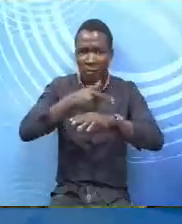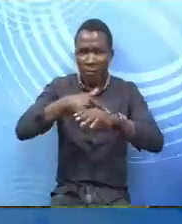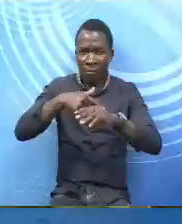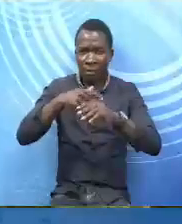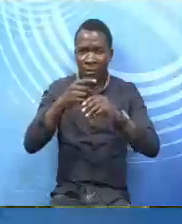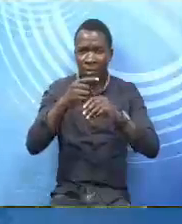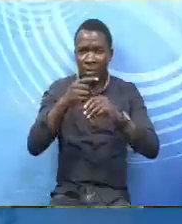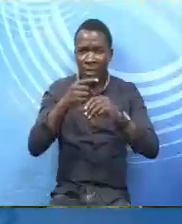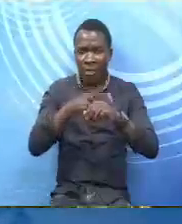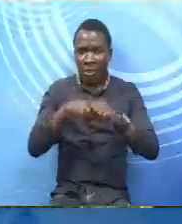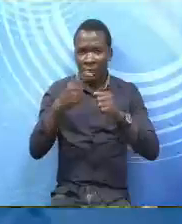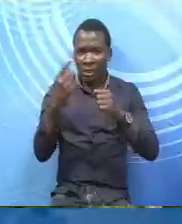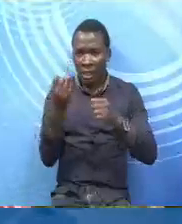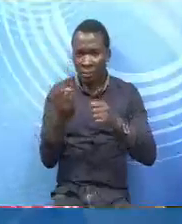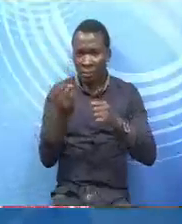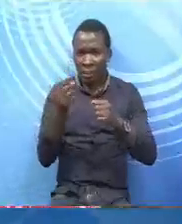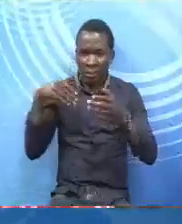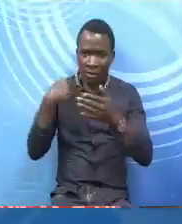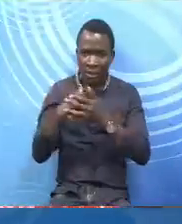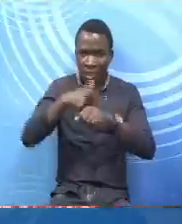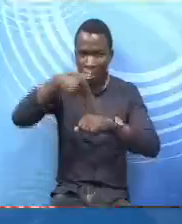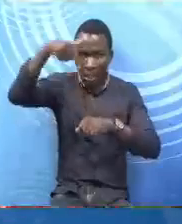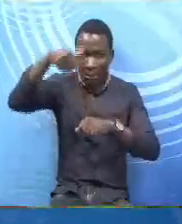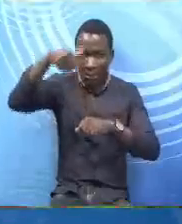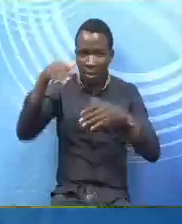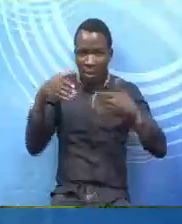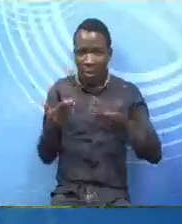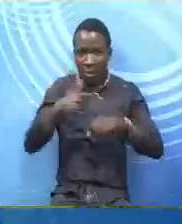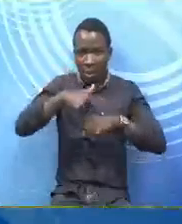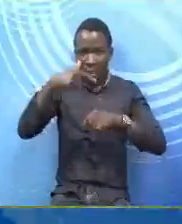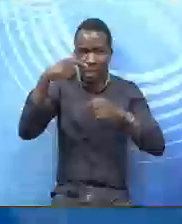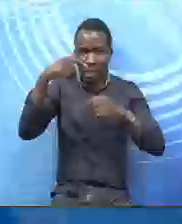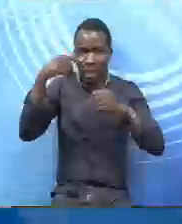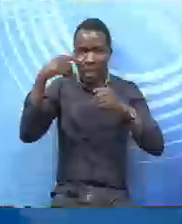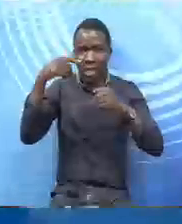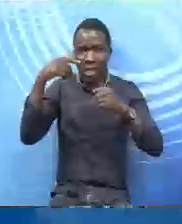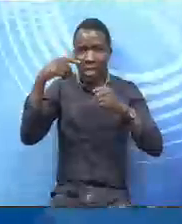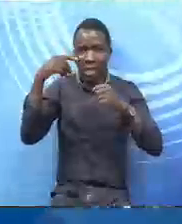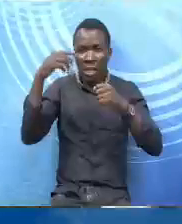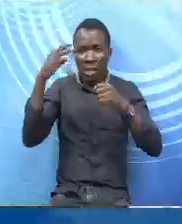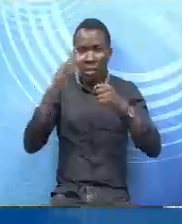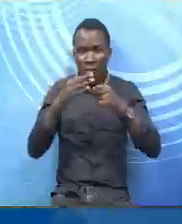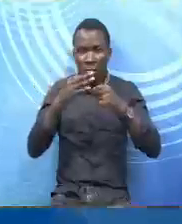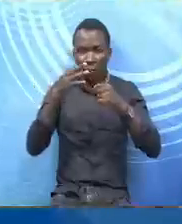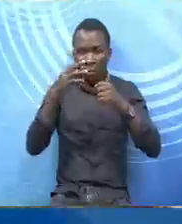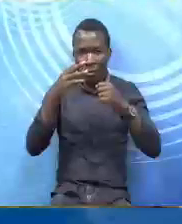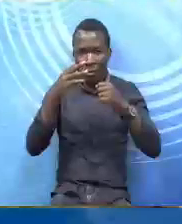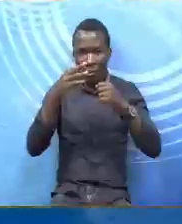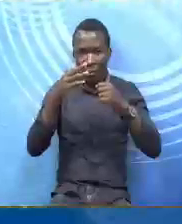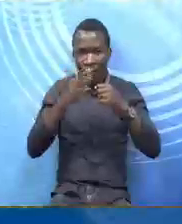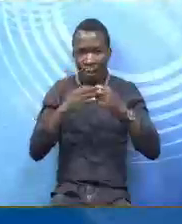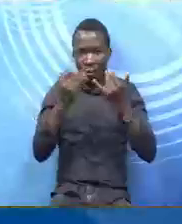2 niho twabonaga abakiriya none abakiriya ntibatukibabona aje gutuma turuguhomba turuguhomba cyane bitewe n'uko turi